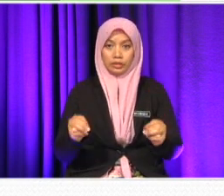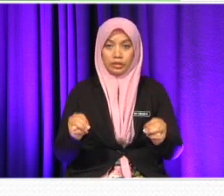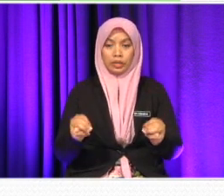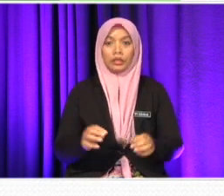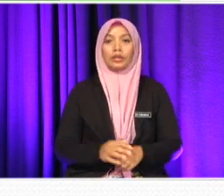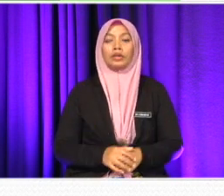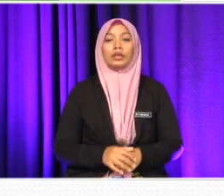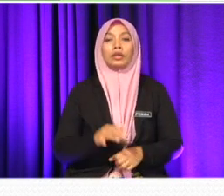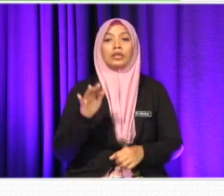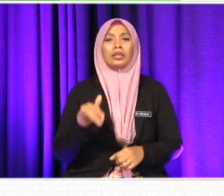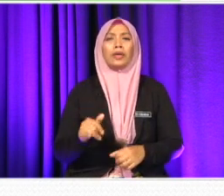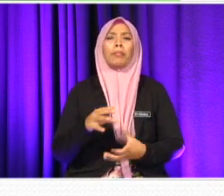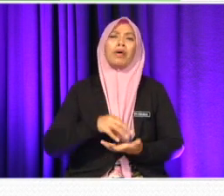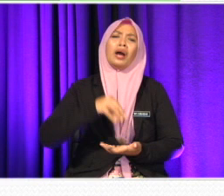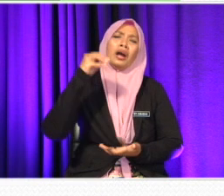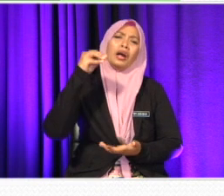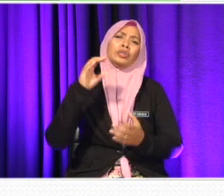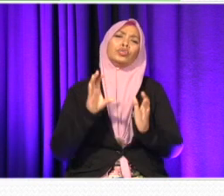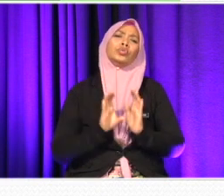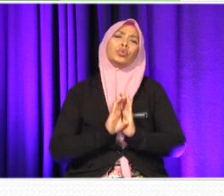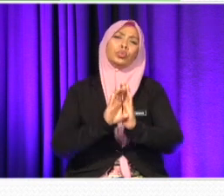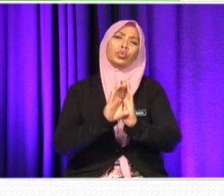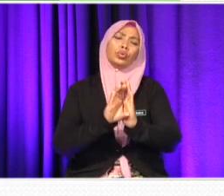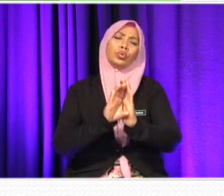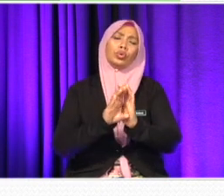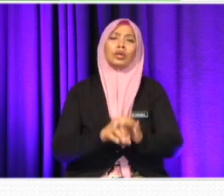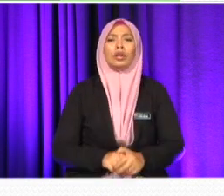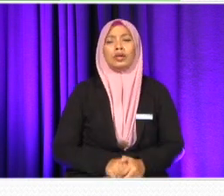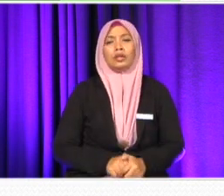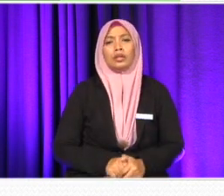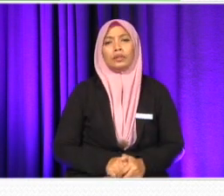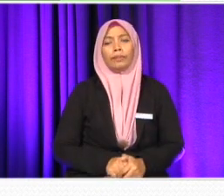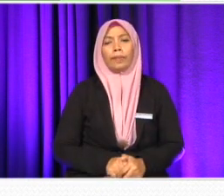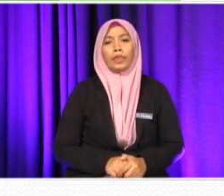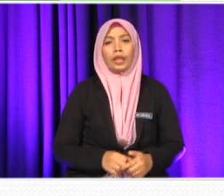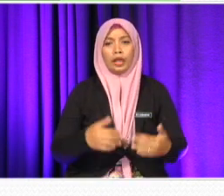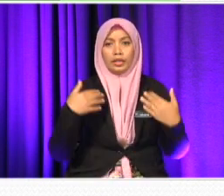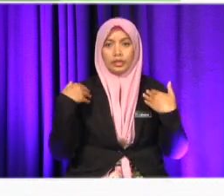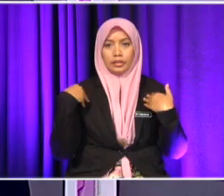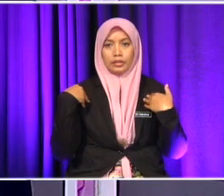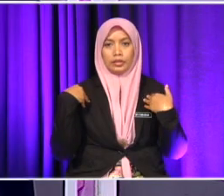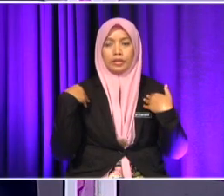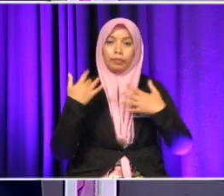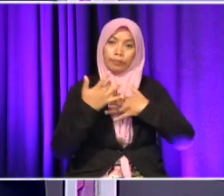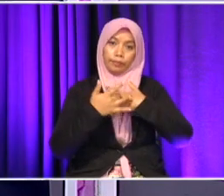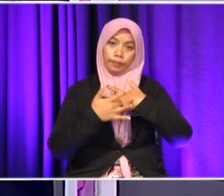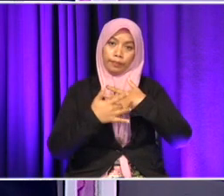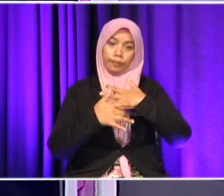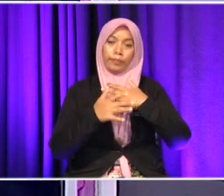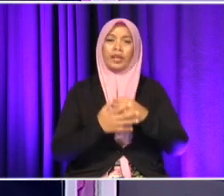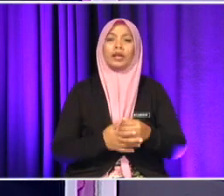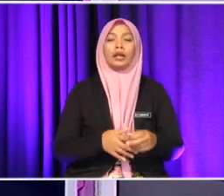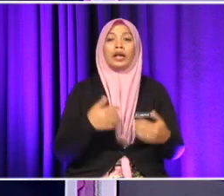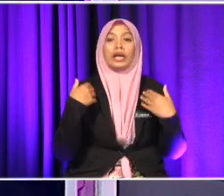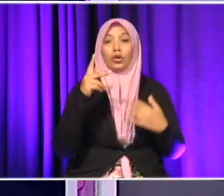harga yang mahal contohnya jadi harga itu namanya harga penarahan Nah itu ada istilah-istilah yang pertama harga kos